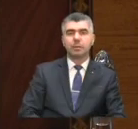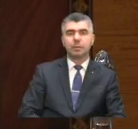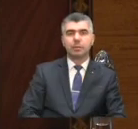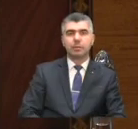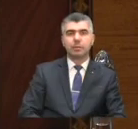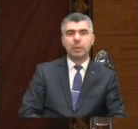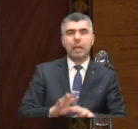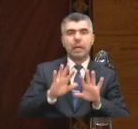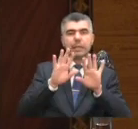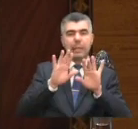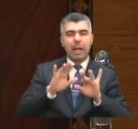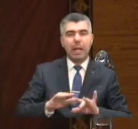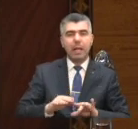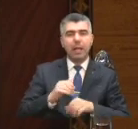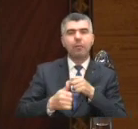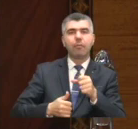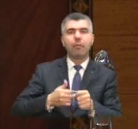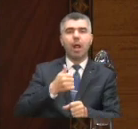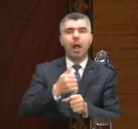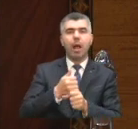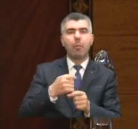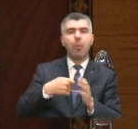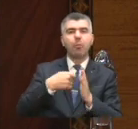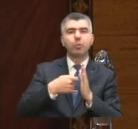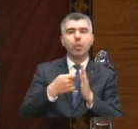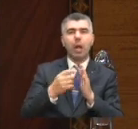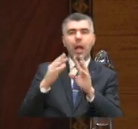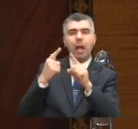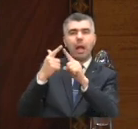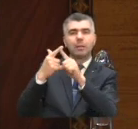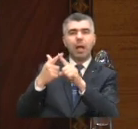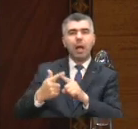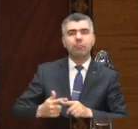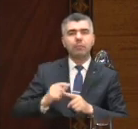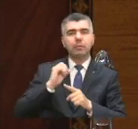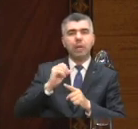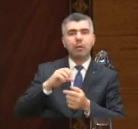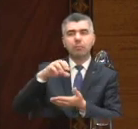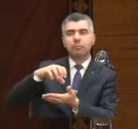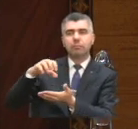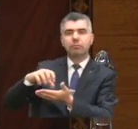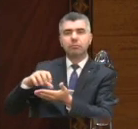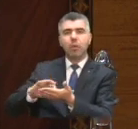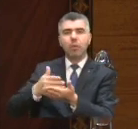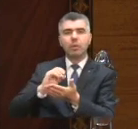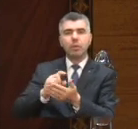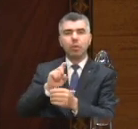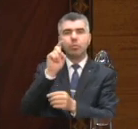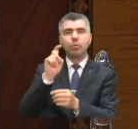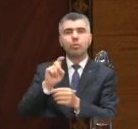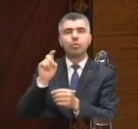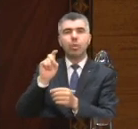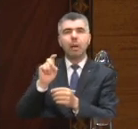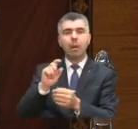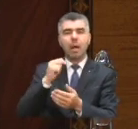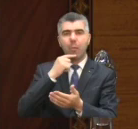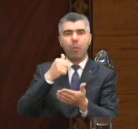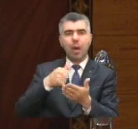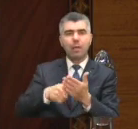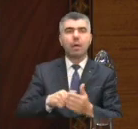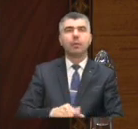التقرير السنوي المساله للحسابات بخصوص محور الوكاله الحضريه بدايه لا يمكننا